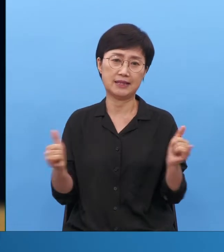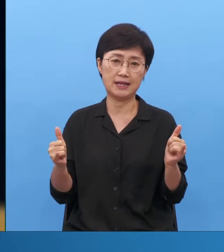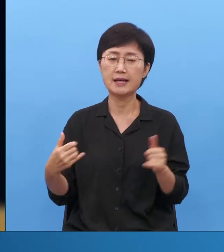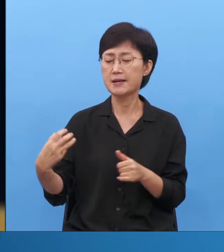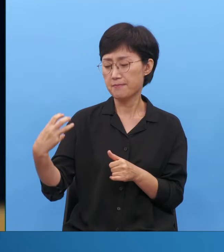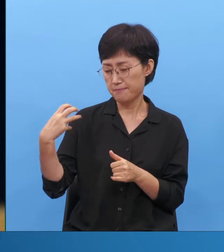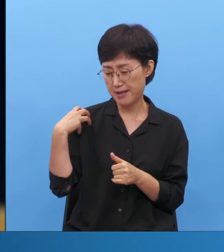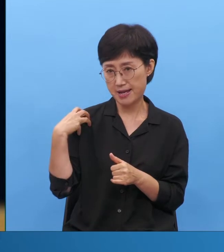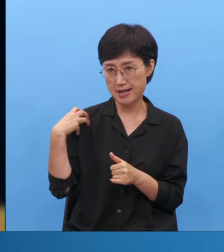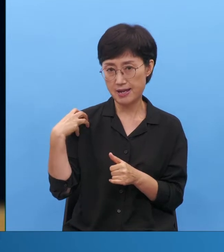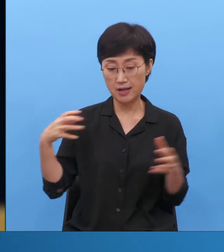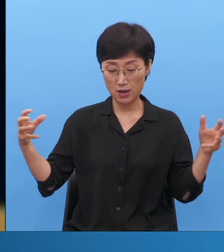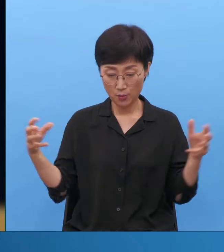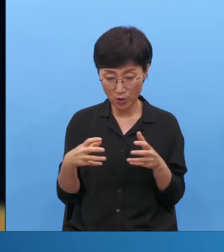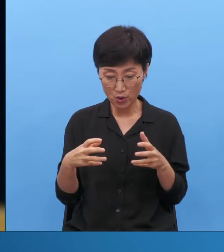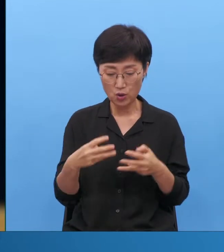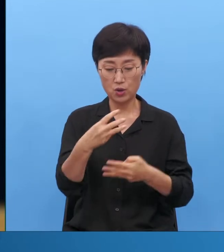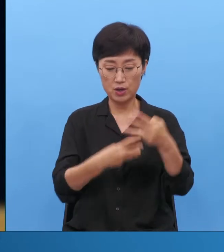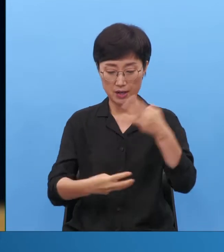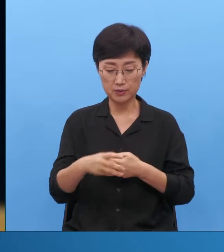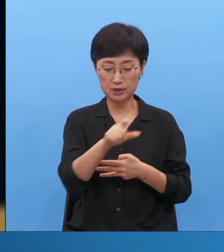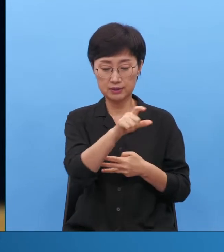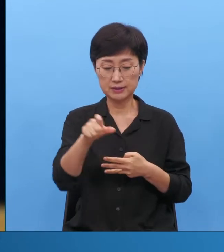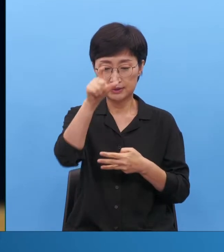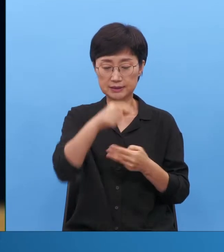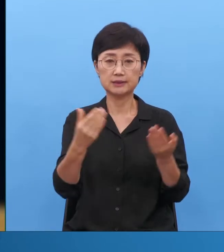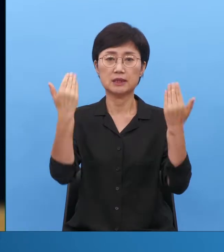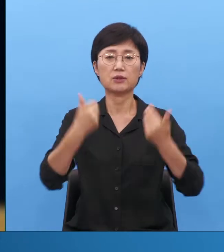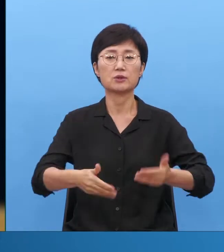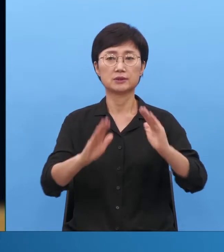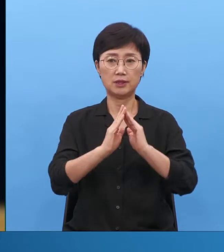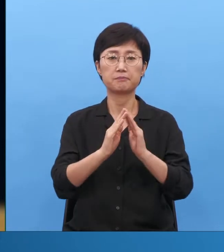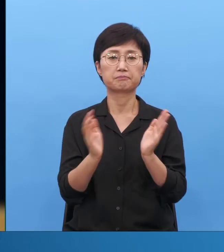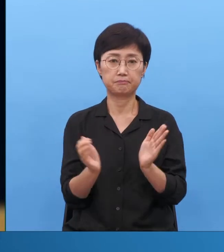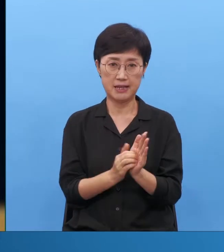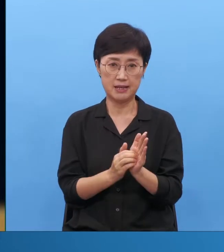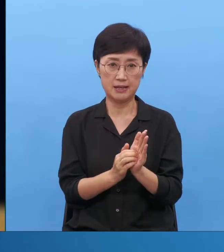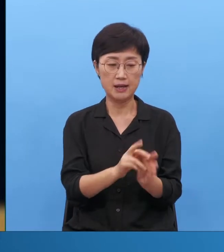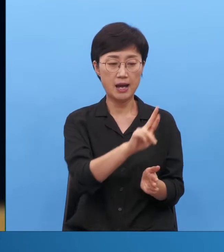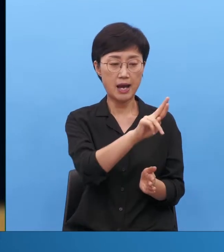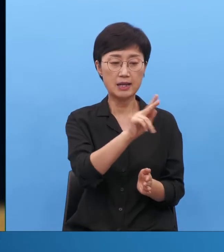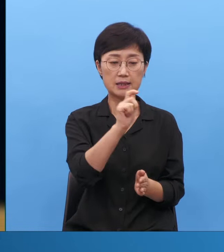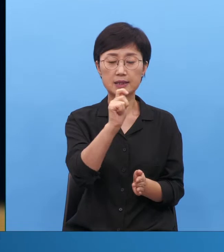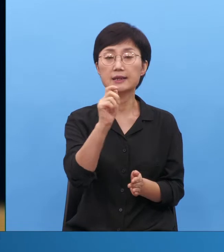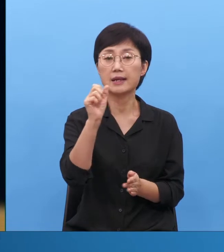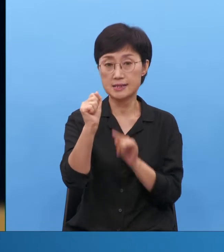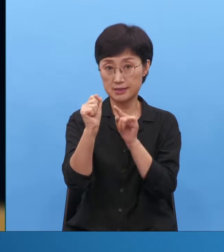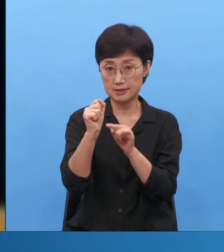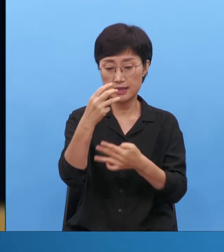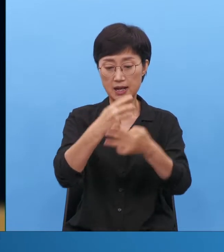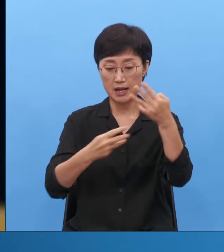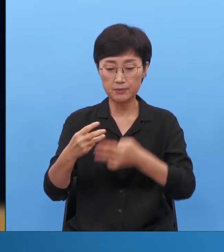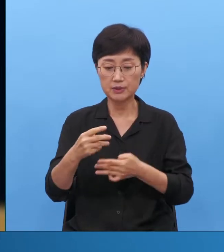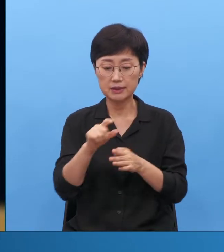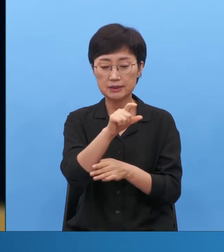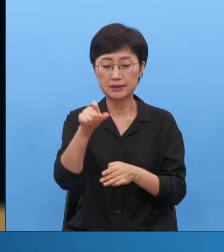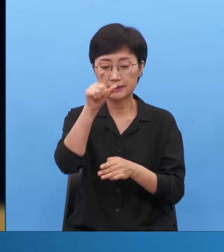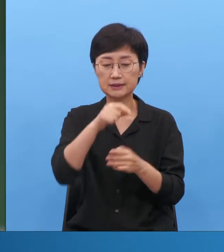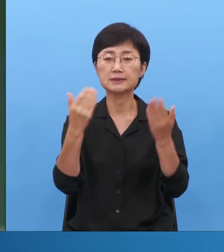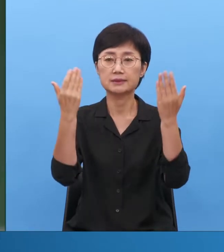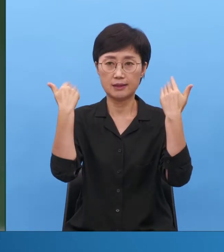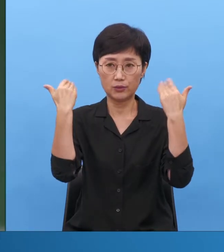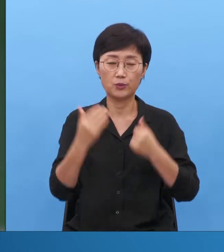단어가 렘넌트입니다. 그래서 신학교를 만들었습니다. 렘넌트 테올로지컬 세미나리는 RTS 우리